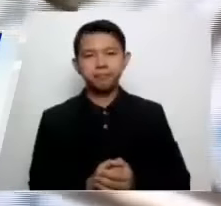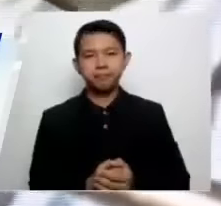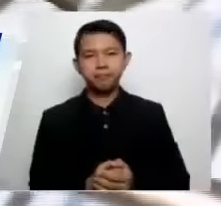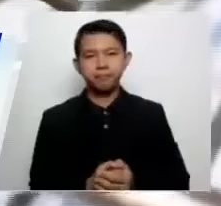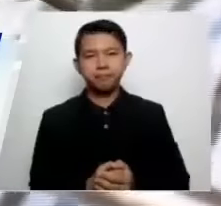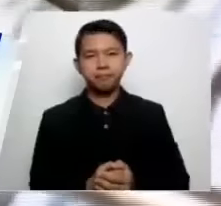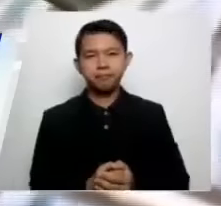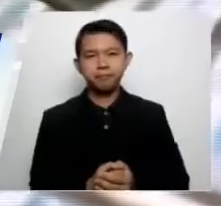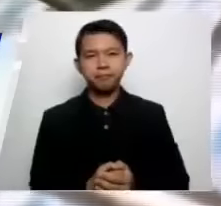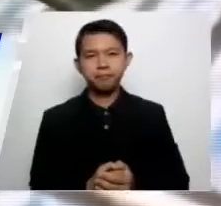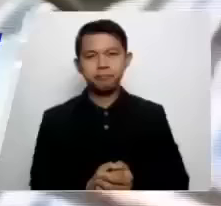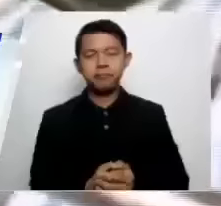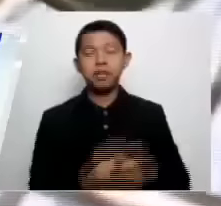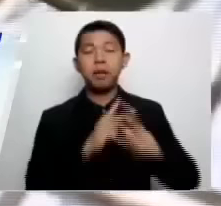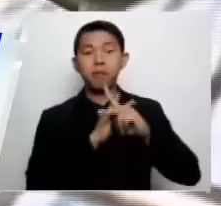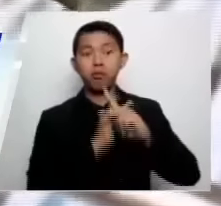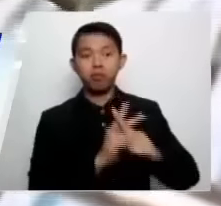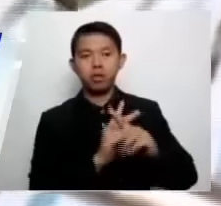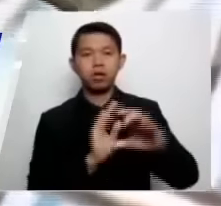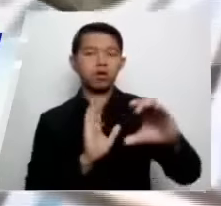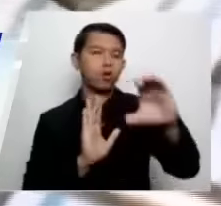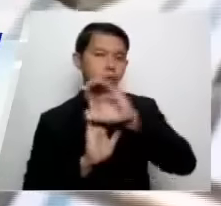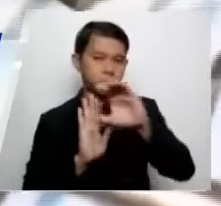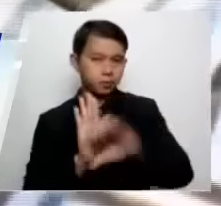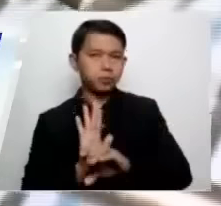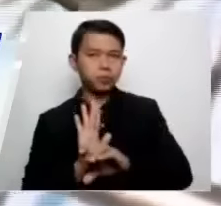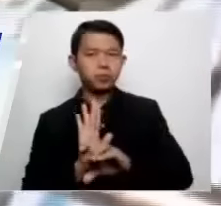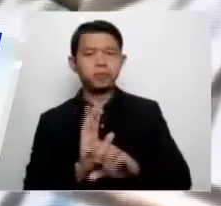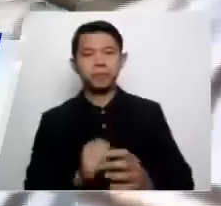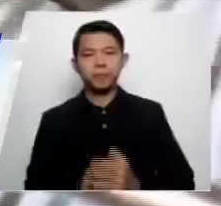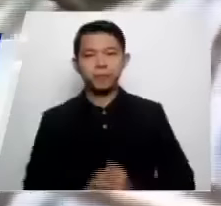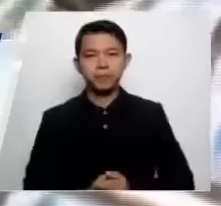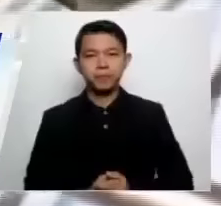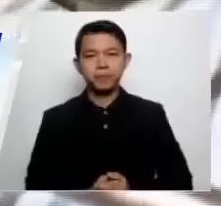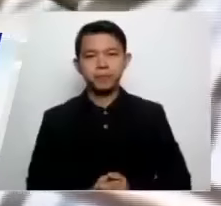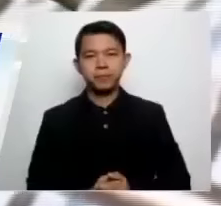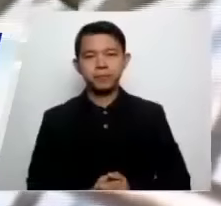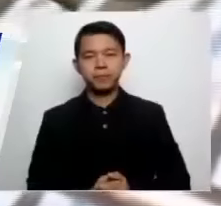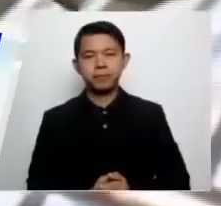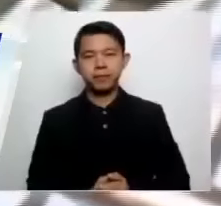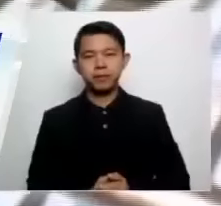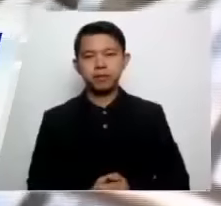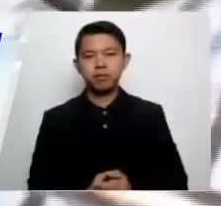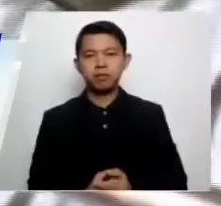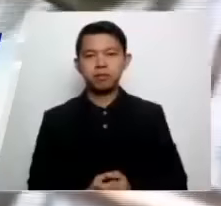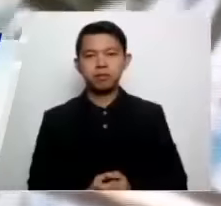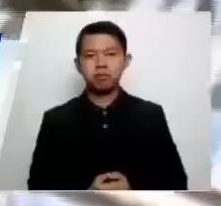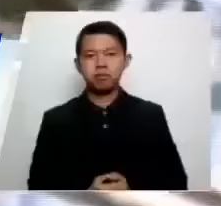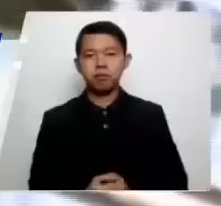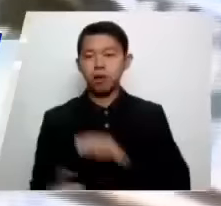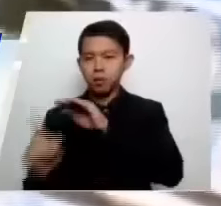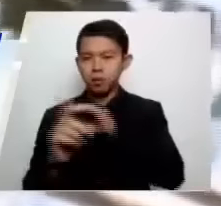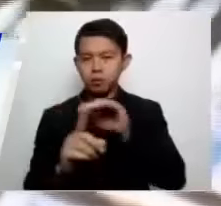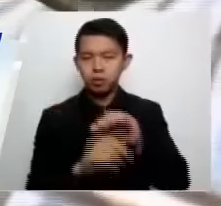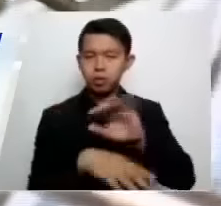Protect the Constitution. I am calling now the armed forces and the